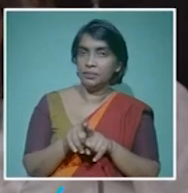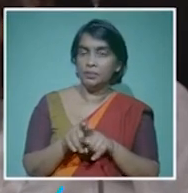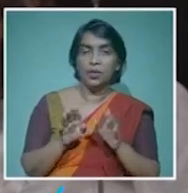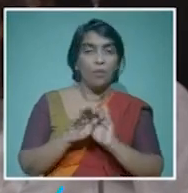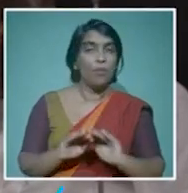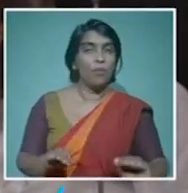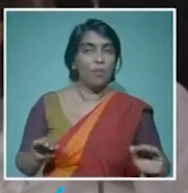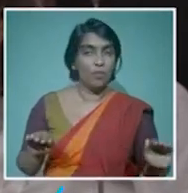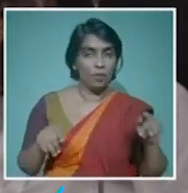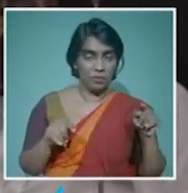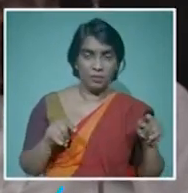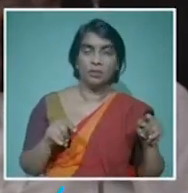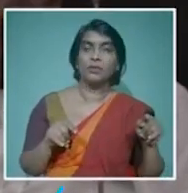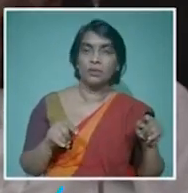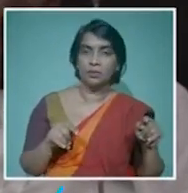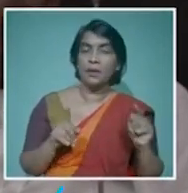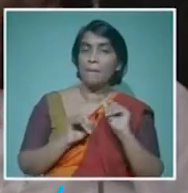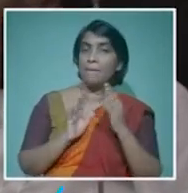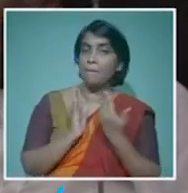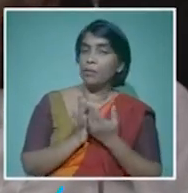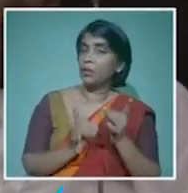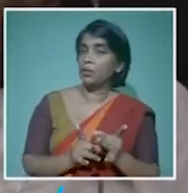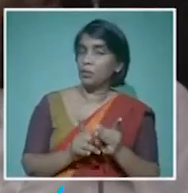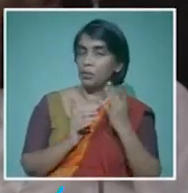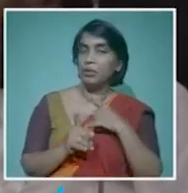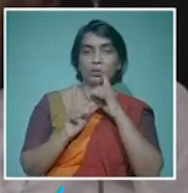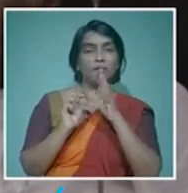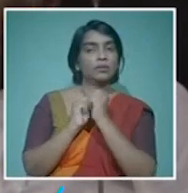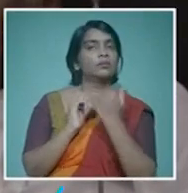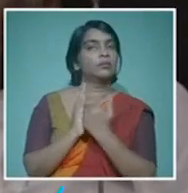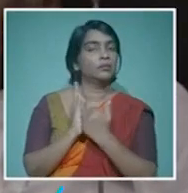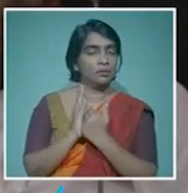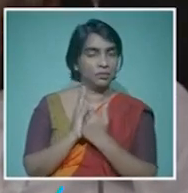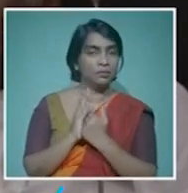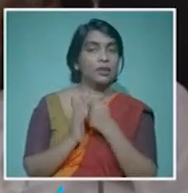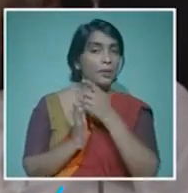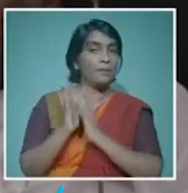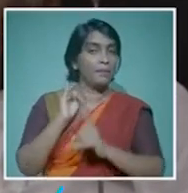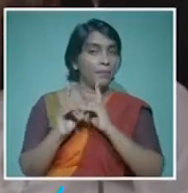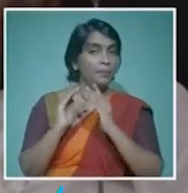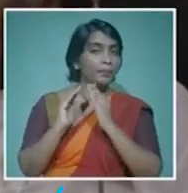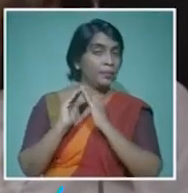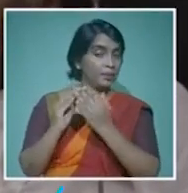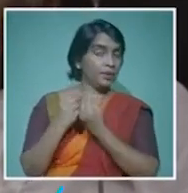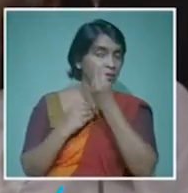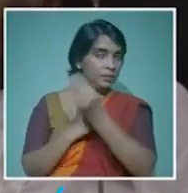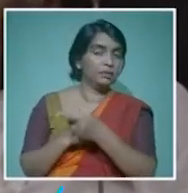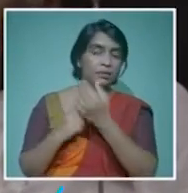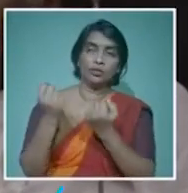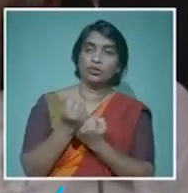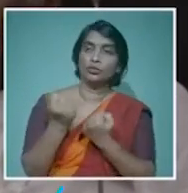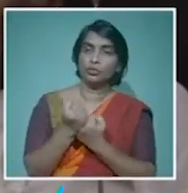පූර්ව ළමාවදී සඳහා ප්‍රතිපත්ති අනුව අපිම වැඩසටහනක් ඒ අමාත්‍යංශයට බාර දෙනවා අවශ්‍ය